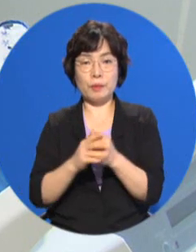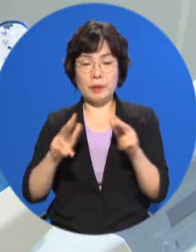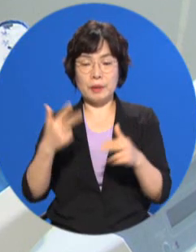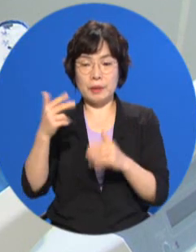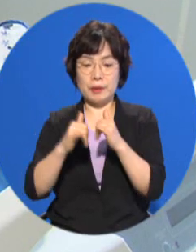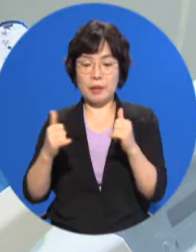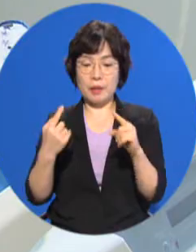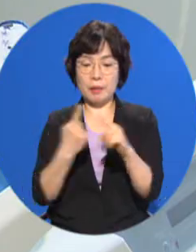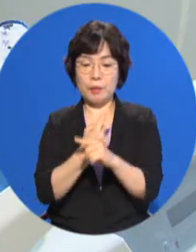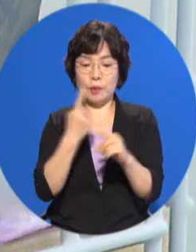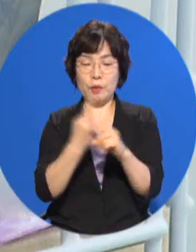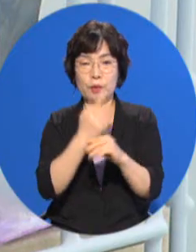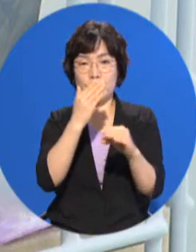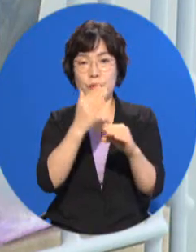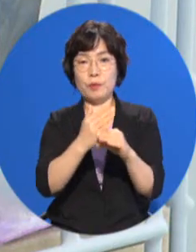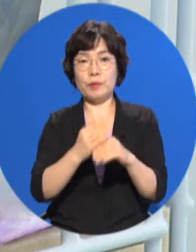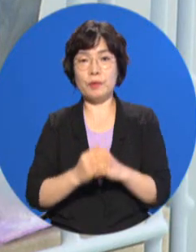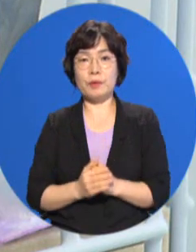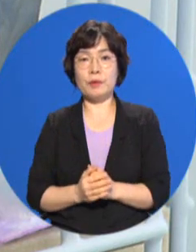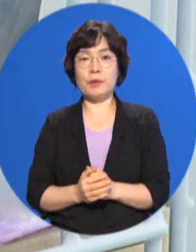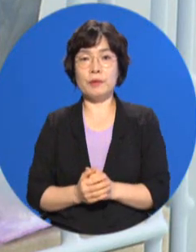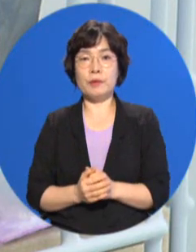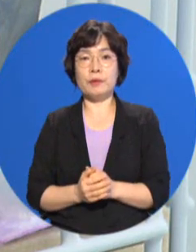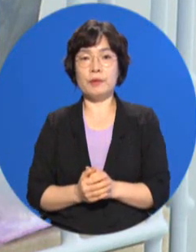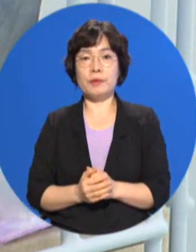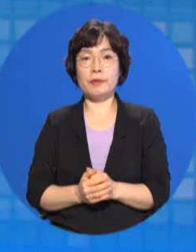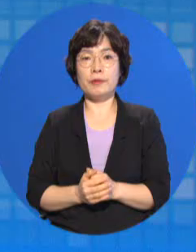7명이 격리병실에 입원해 치료받고 있습니다.